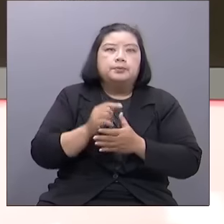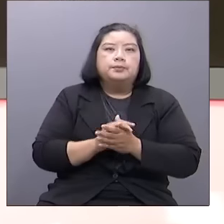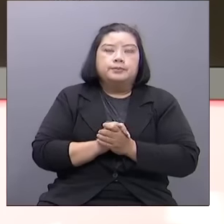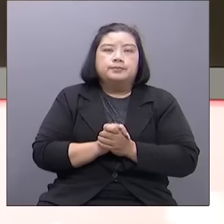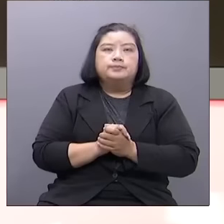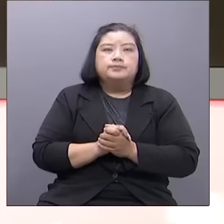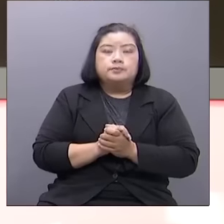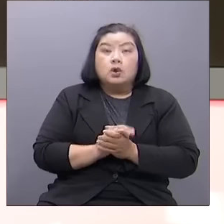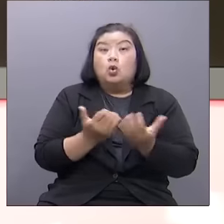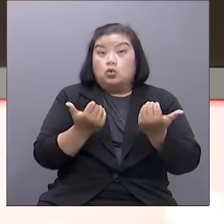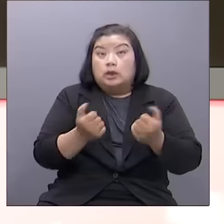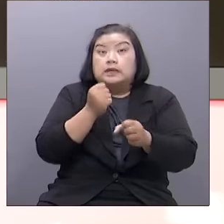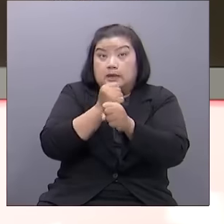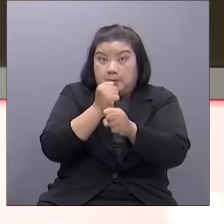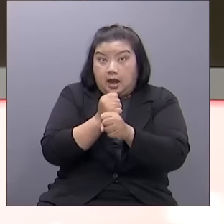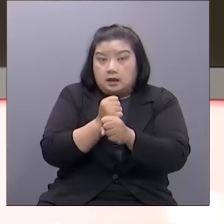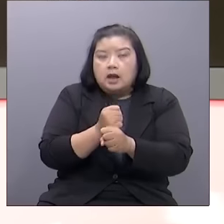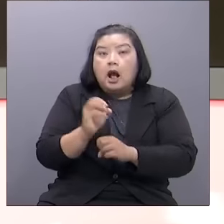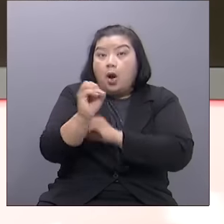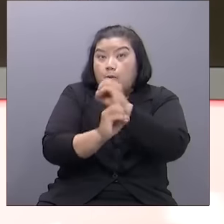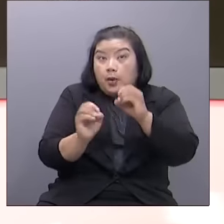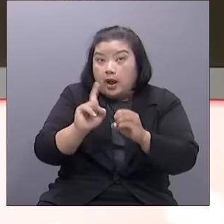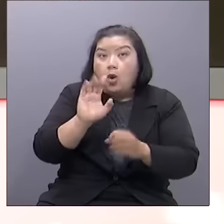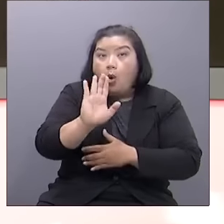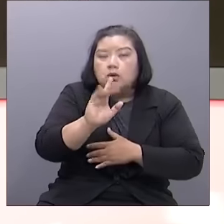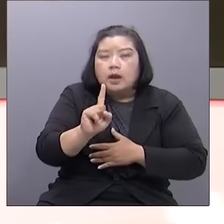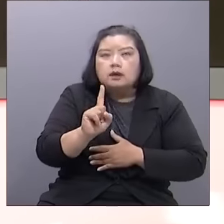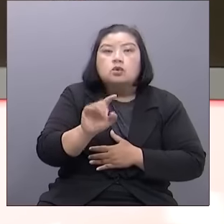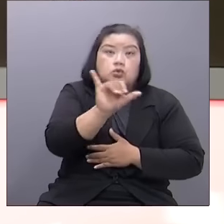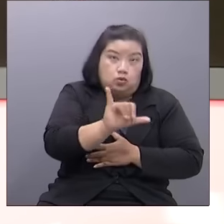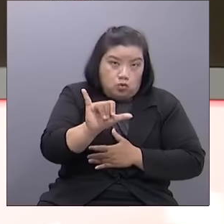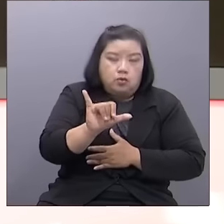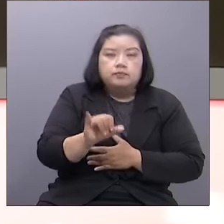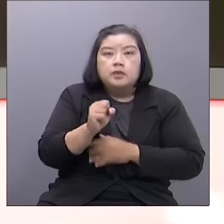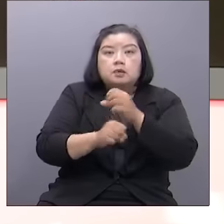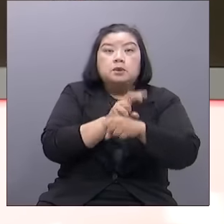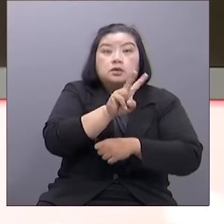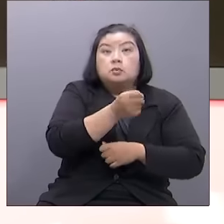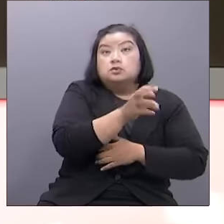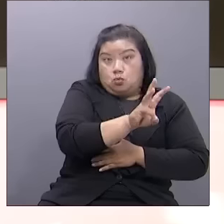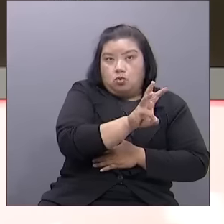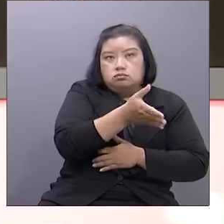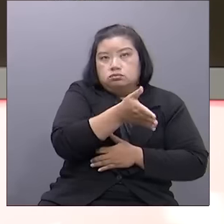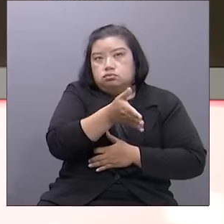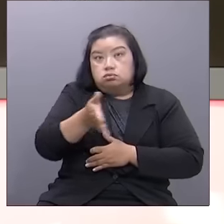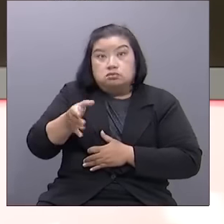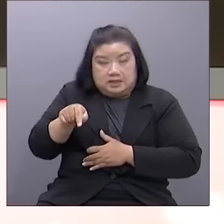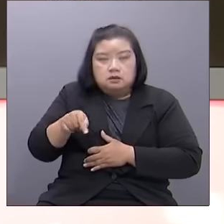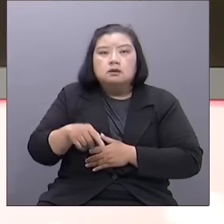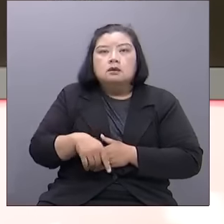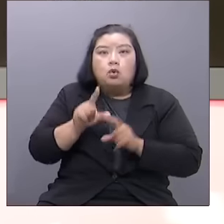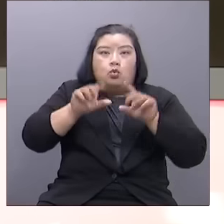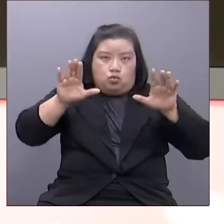สำนักงานความปลอดภัยอาหารยุโรประบุนะคะว่านับตั้งแต่ปี2016เป็นต้นมาไข้หวัดนกแพร่ระบาดจากสัตว์ปีก